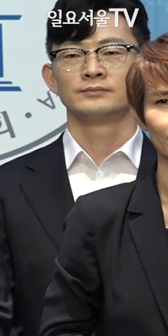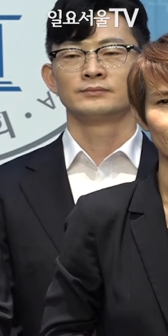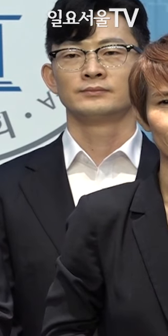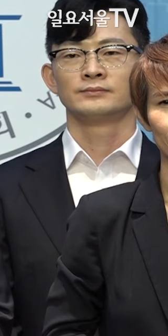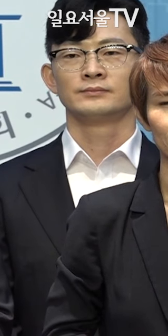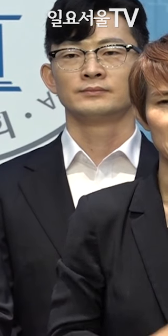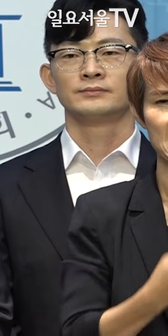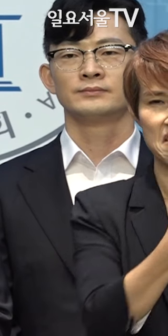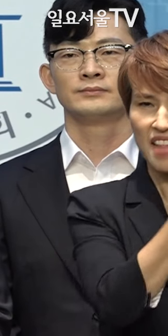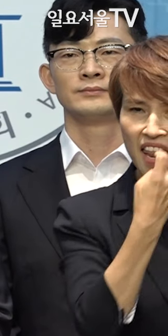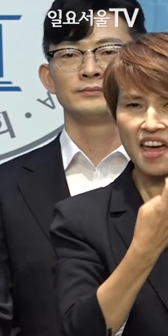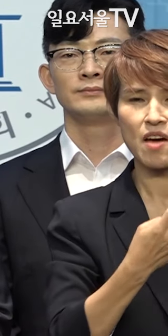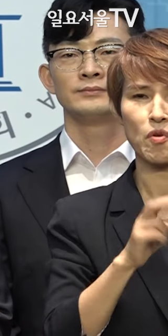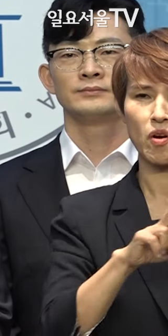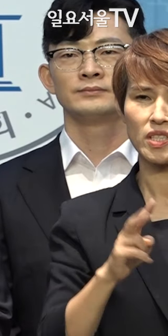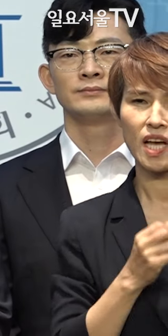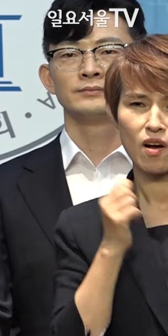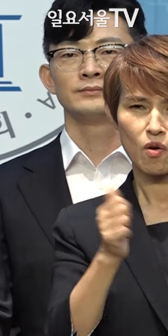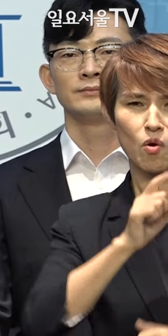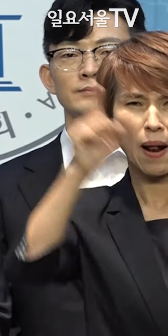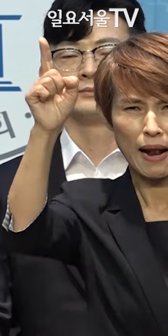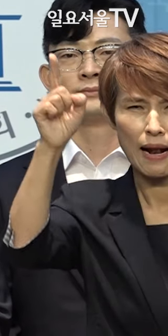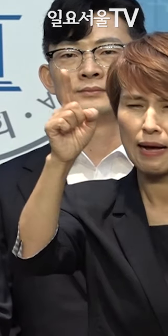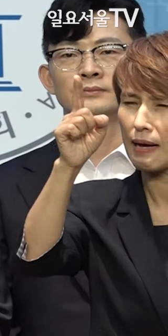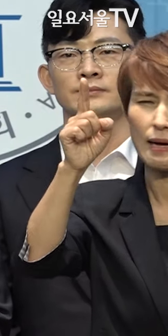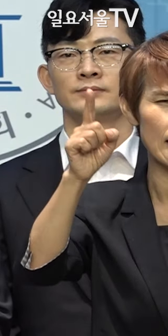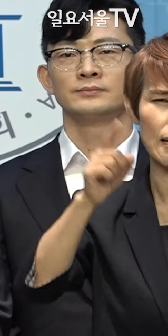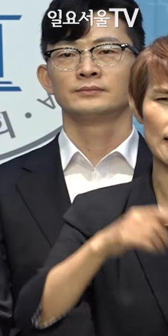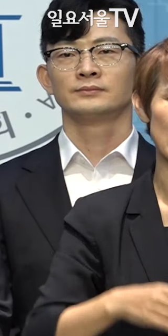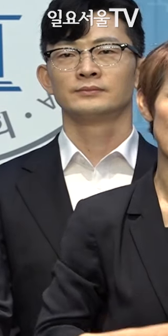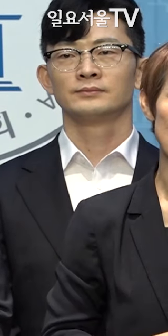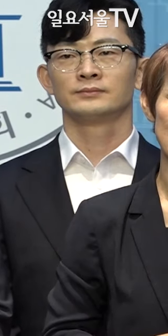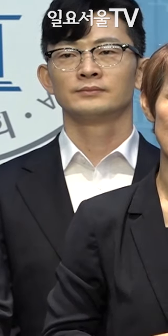탄핵이나 형사고발 같은 극단적 대립, 적반하장의